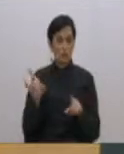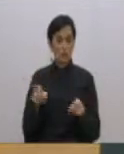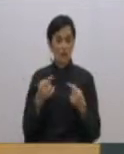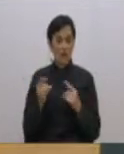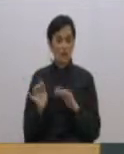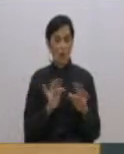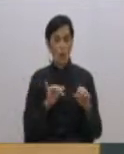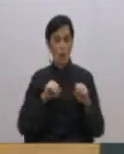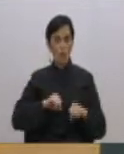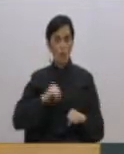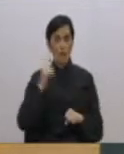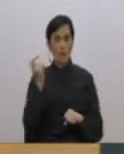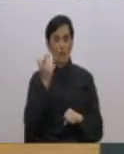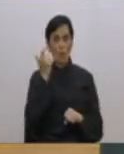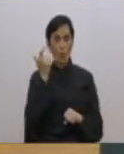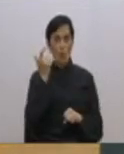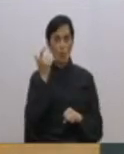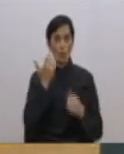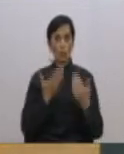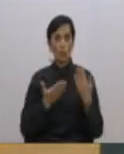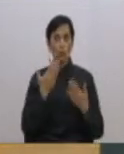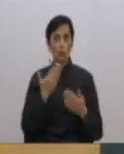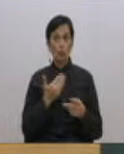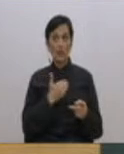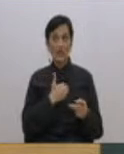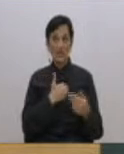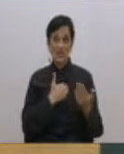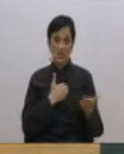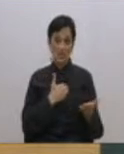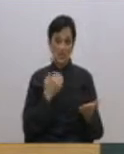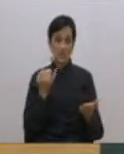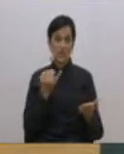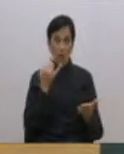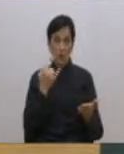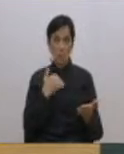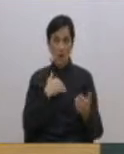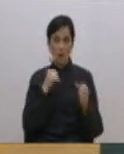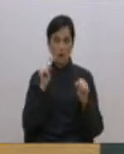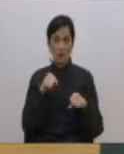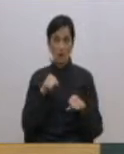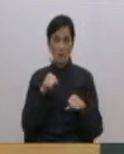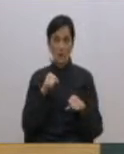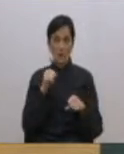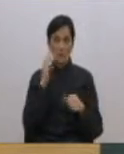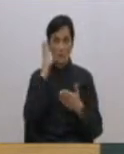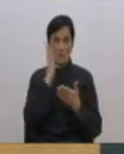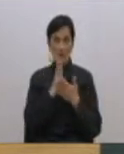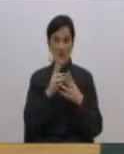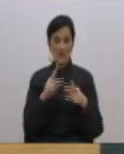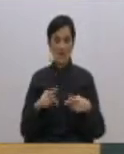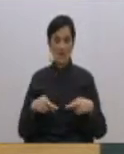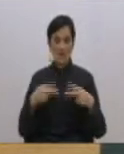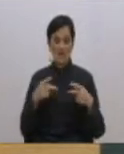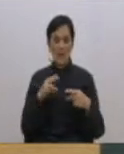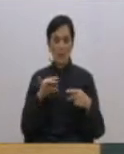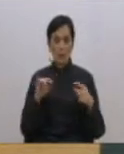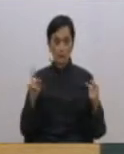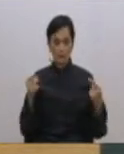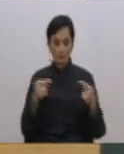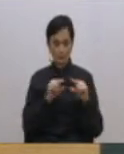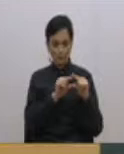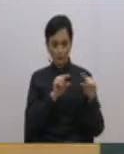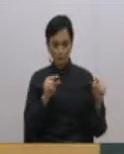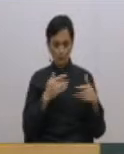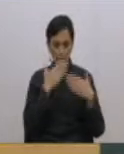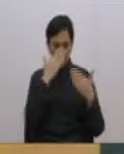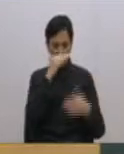Am ufleba mosilebas, tu, indat, dacă interesezi, meșerilia, pidabilit, cardamul de bulebi, ești se va misi muhlița, ghicit hot,